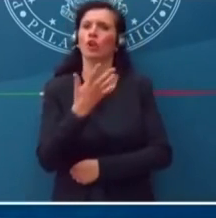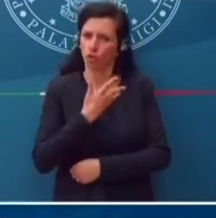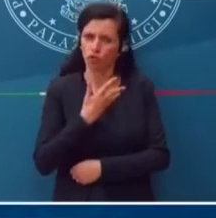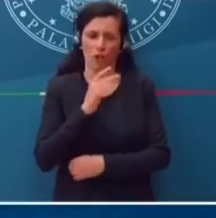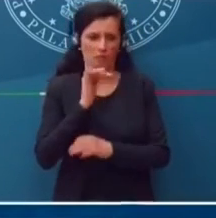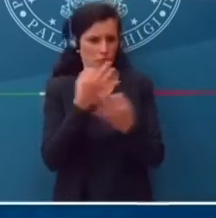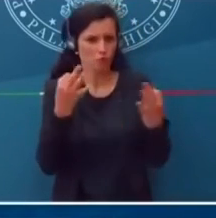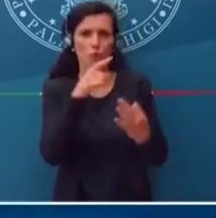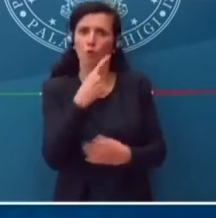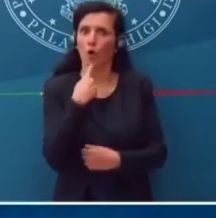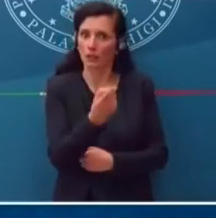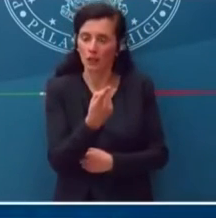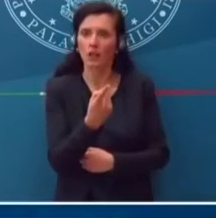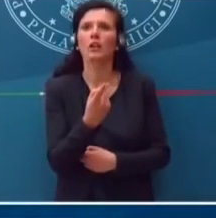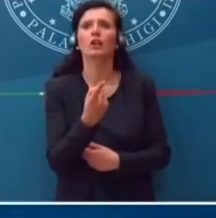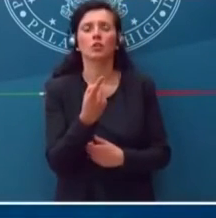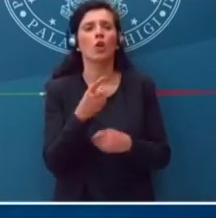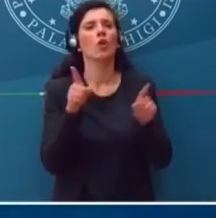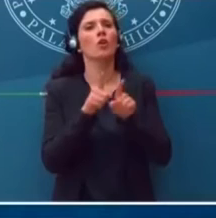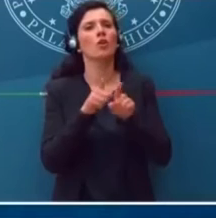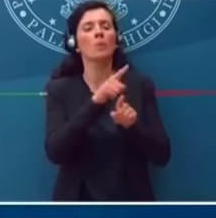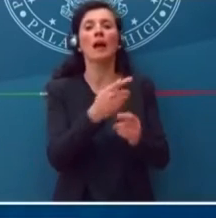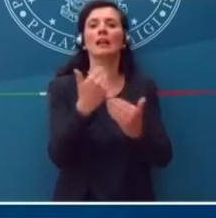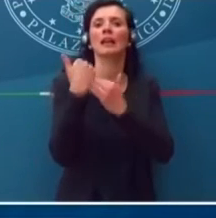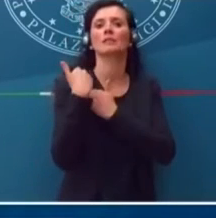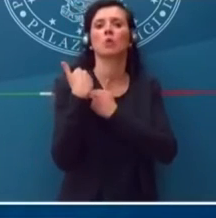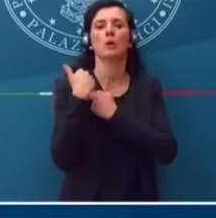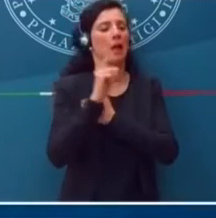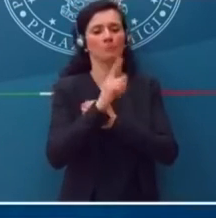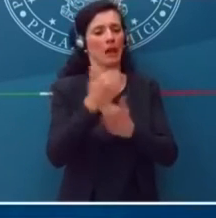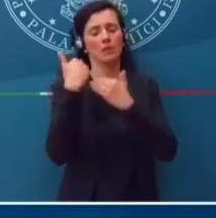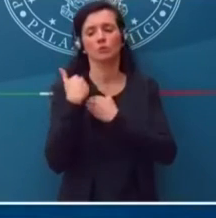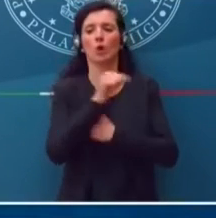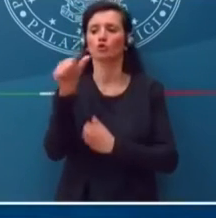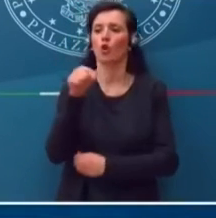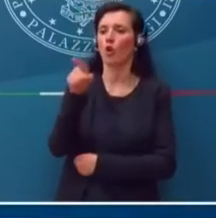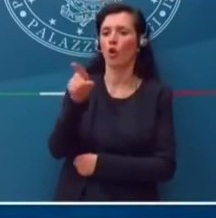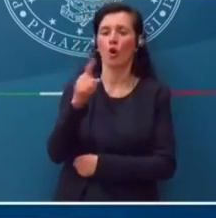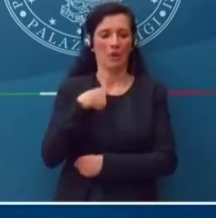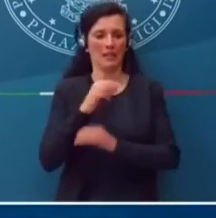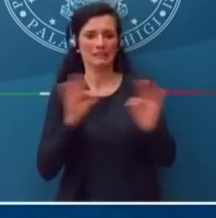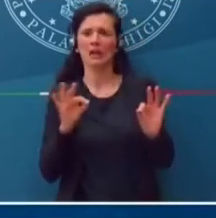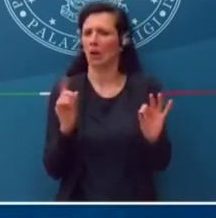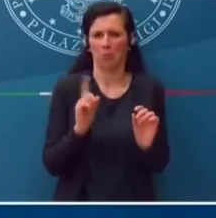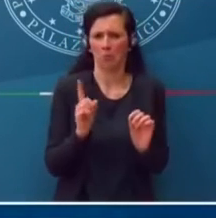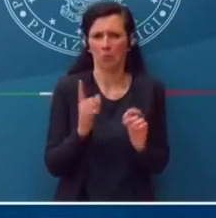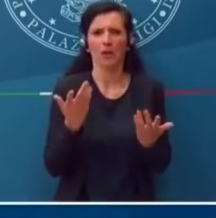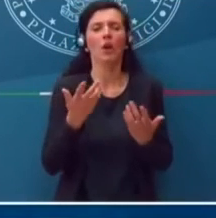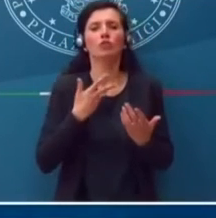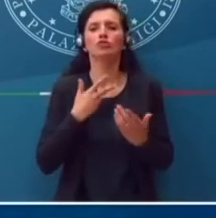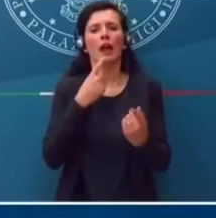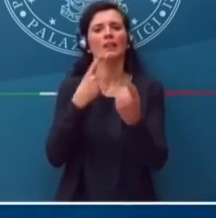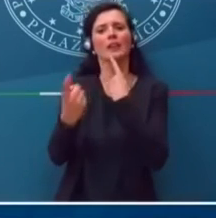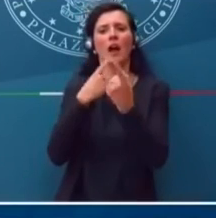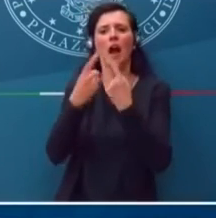detto giustamente, non si possono addossare le responsabilità a una parte sola. In quello che è stato un dialogo tra Stato e